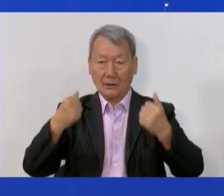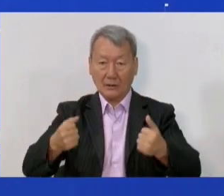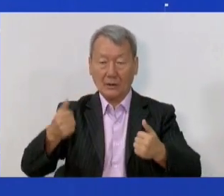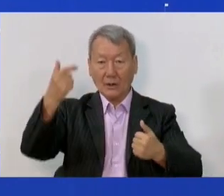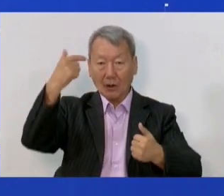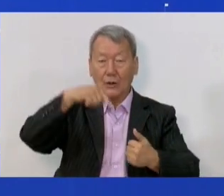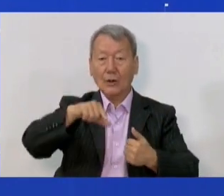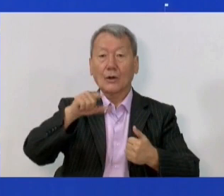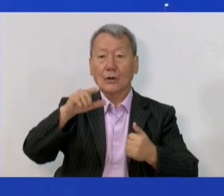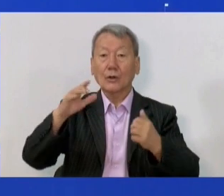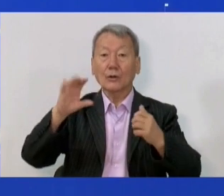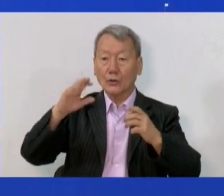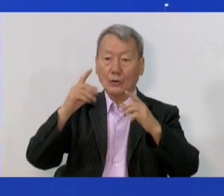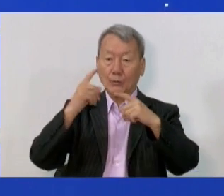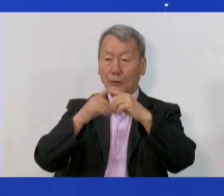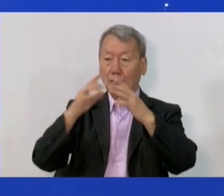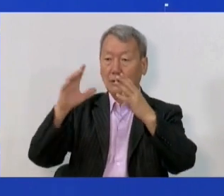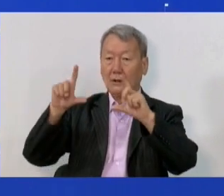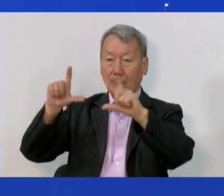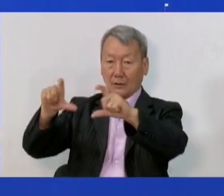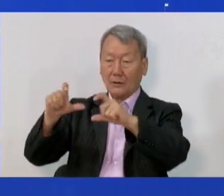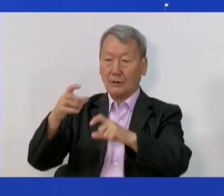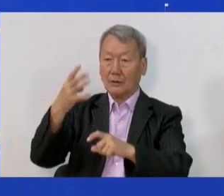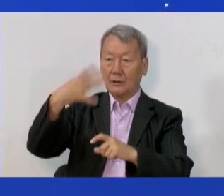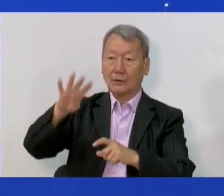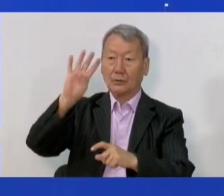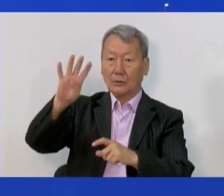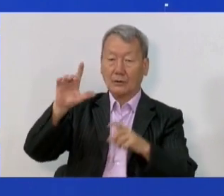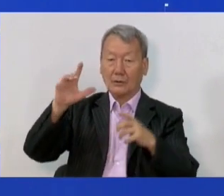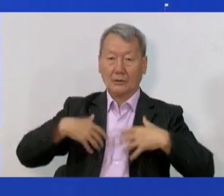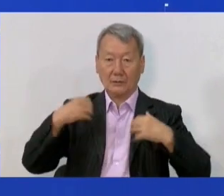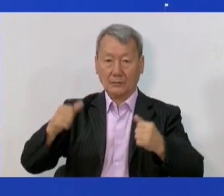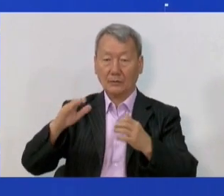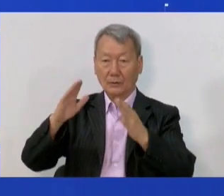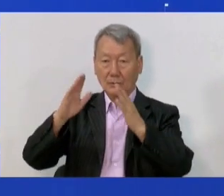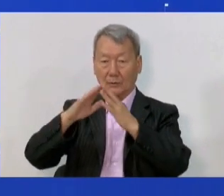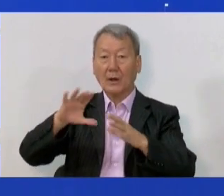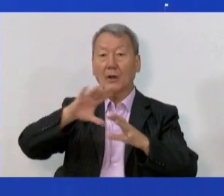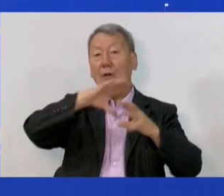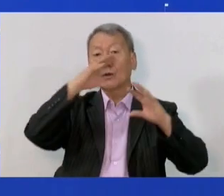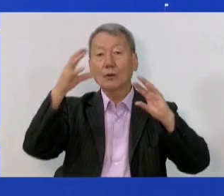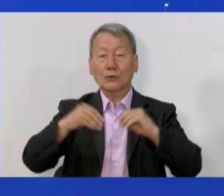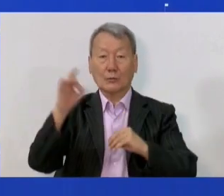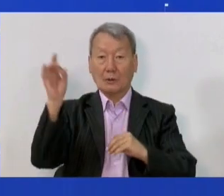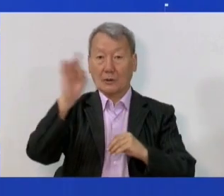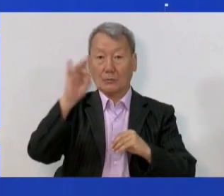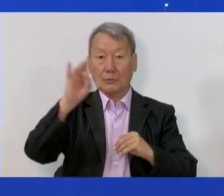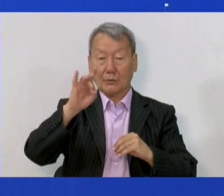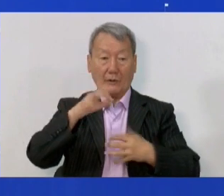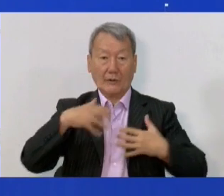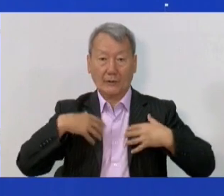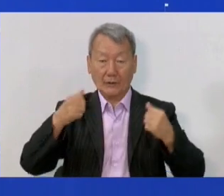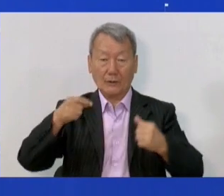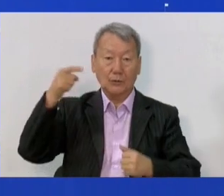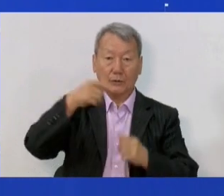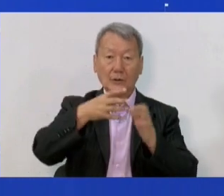мұнда сұртқары үй карантинден 44 медицинал қызматкерлер айығып жықты. Жалпы сынан республика бойынша,